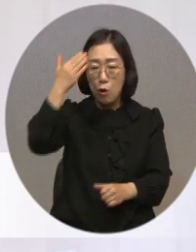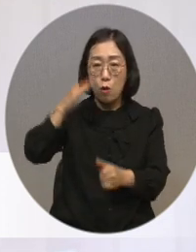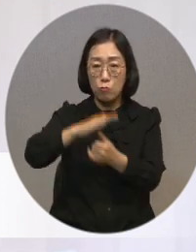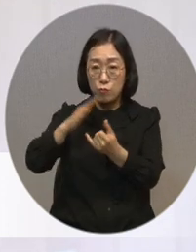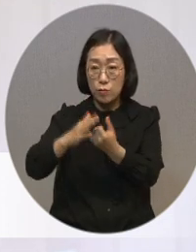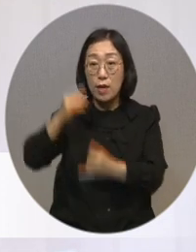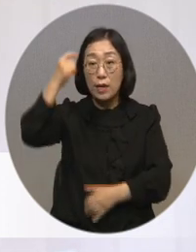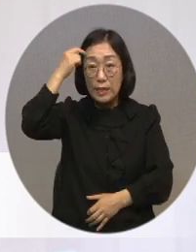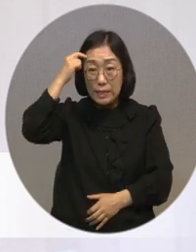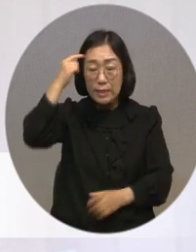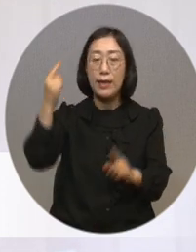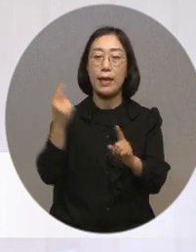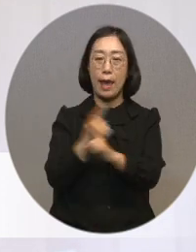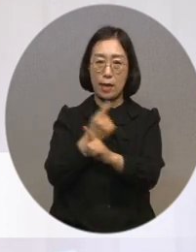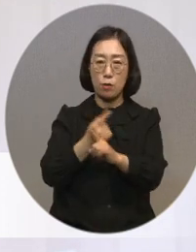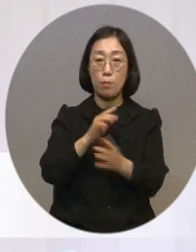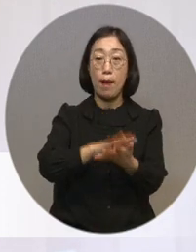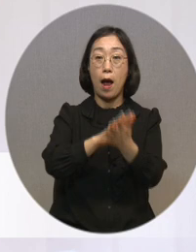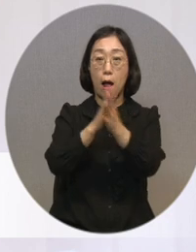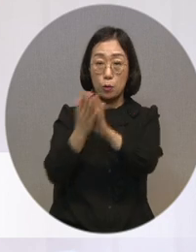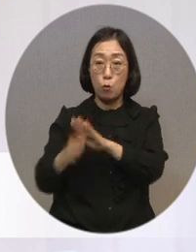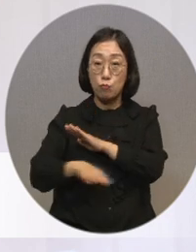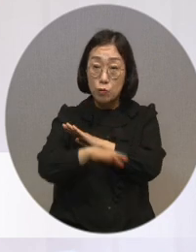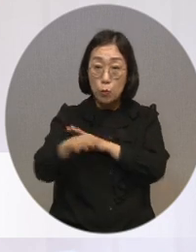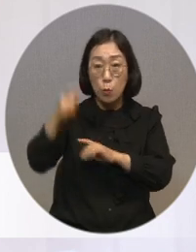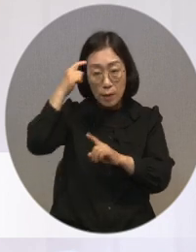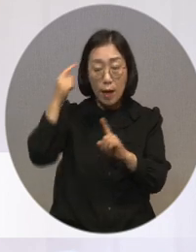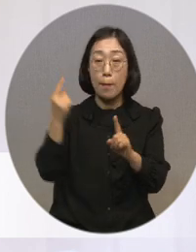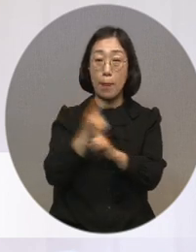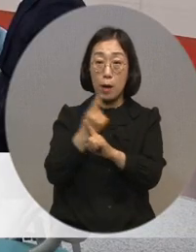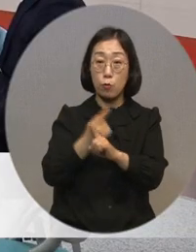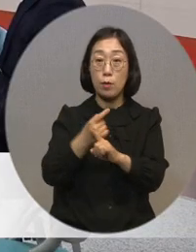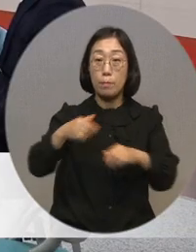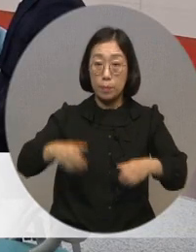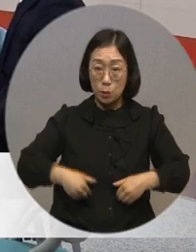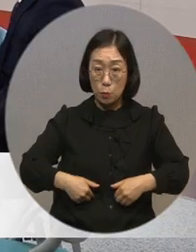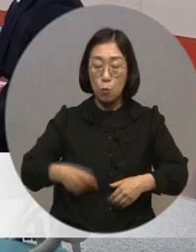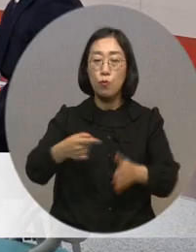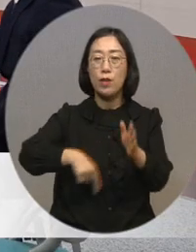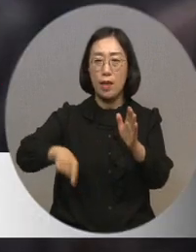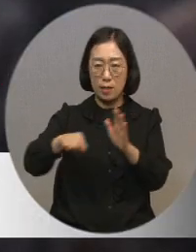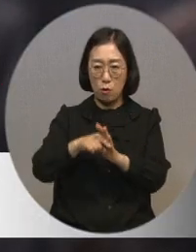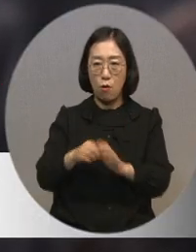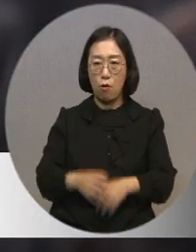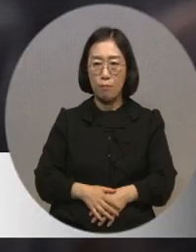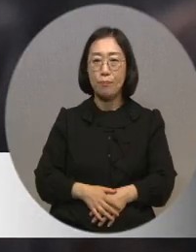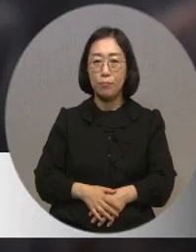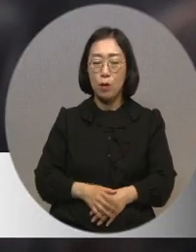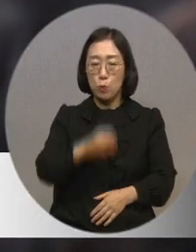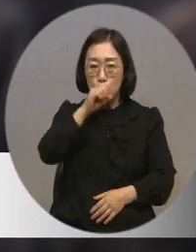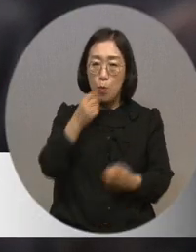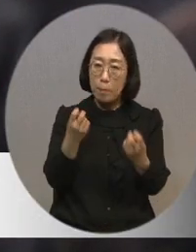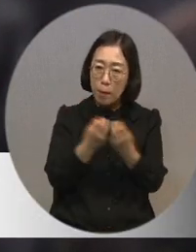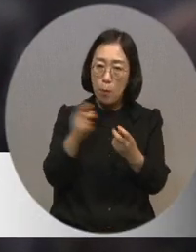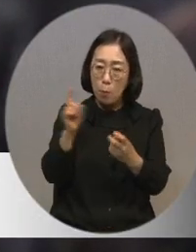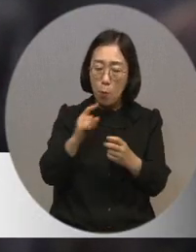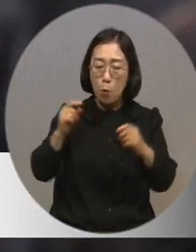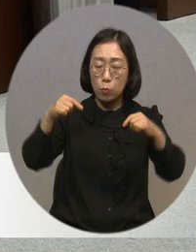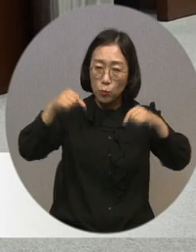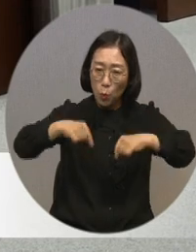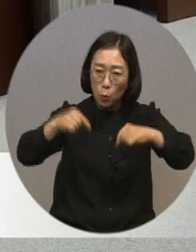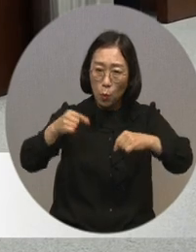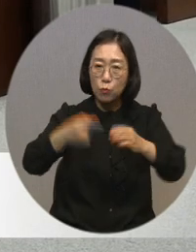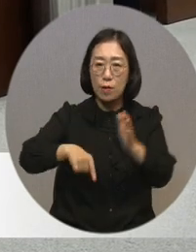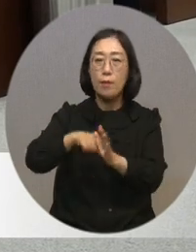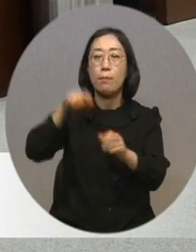개선, 그리고 또 제도 개선을 위해서 또 마련하고자, 정책을 마련하고자 저희가 이 자리를 마련하게